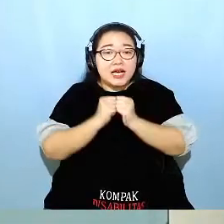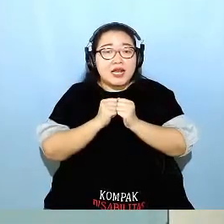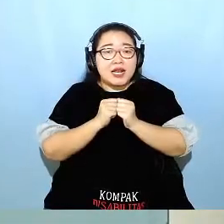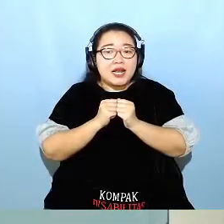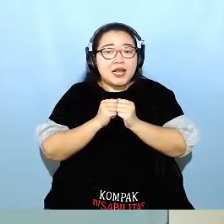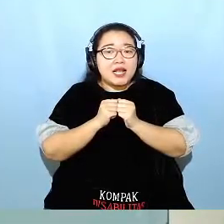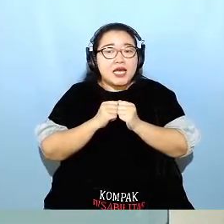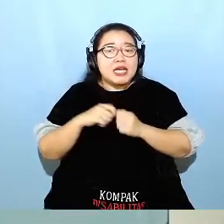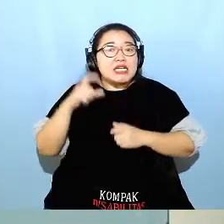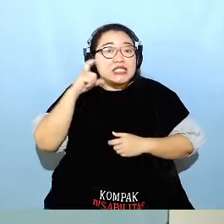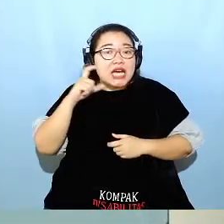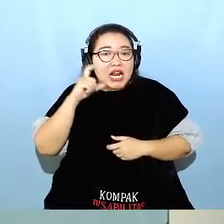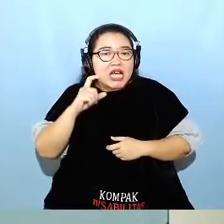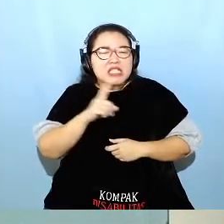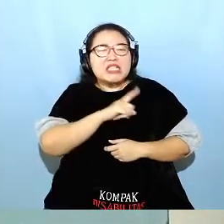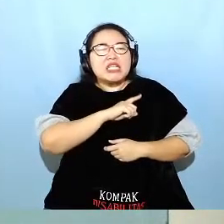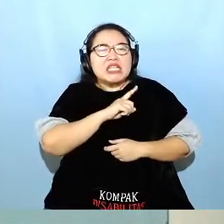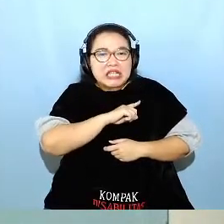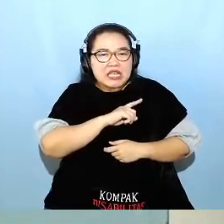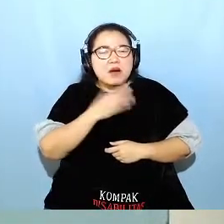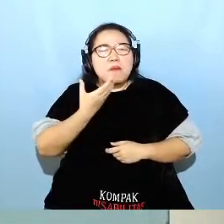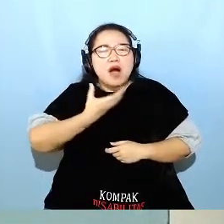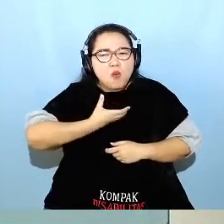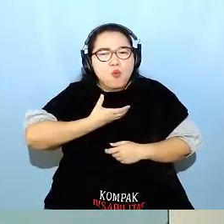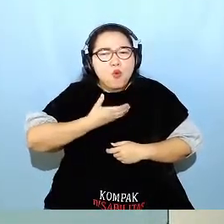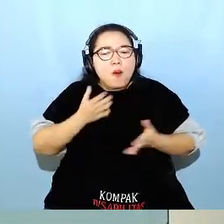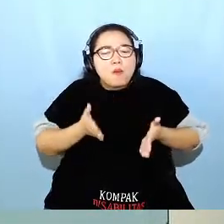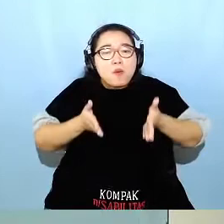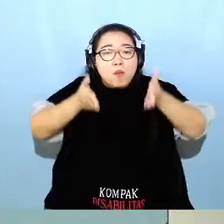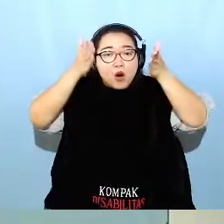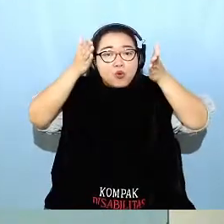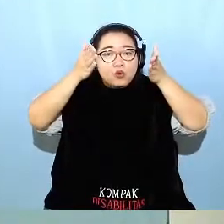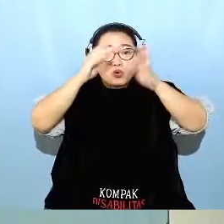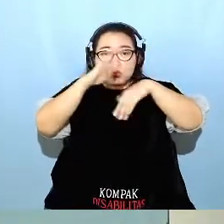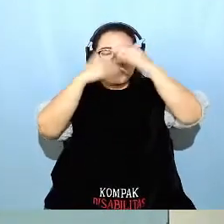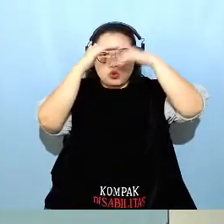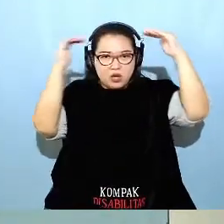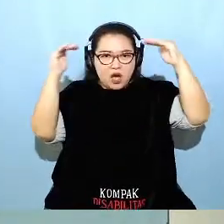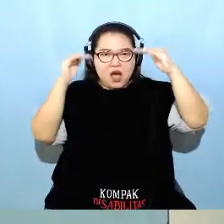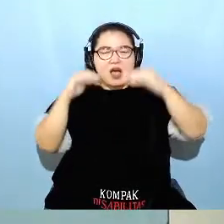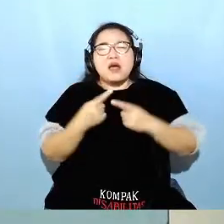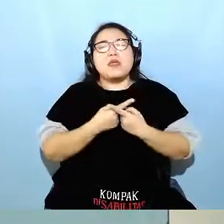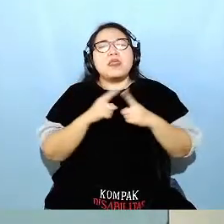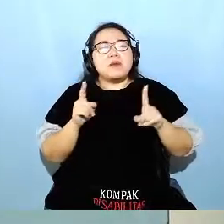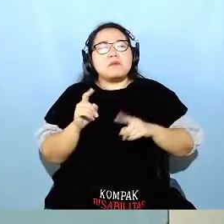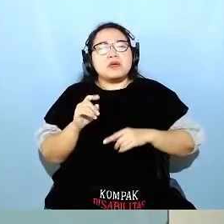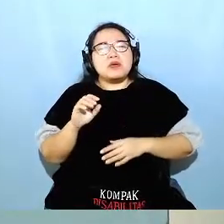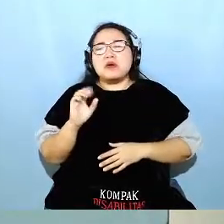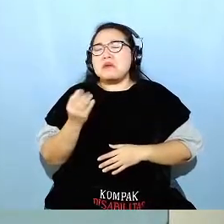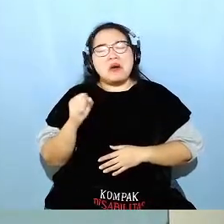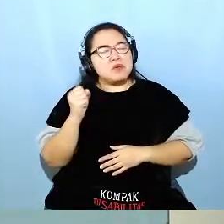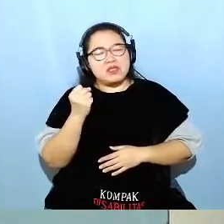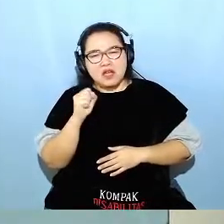itu. Maka Allah turun dan bersabda, "Baiklah, kita turun